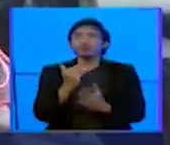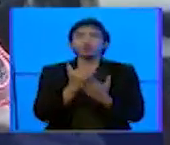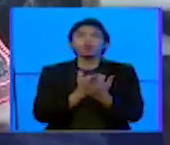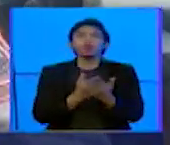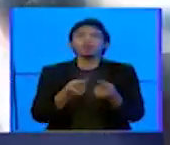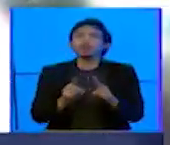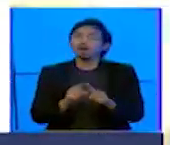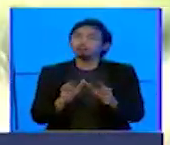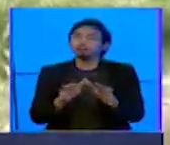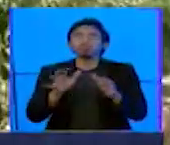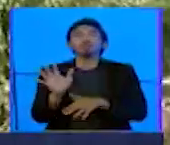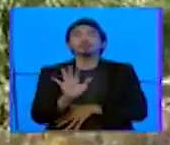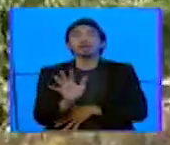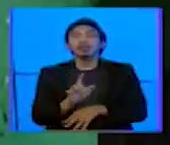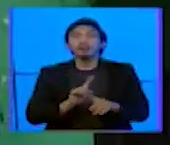hanya ijab kabul.